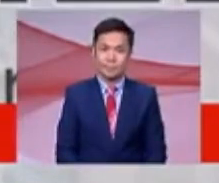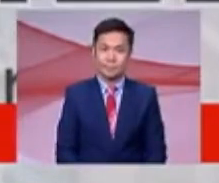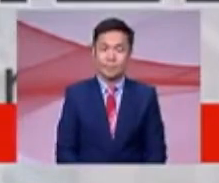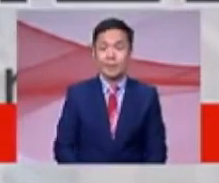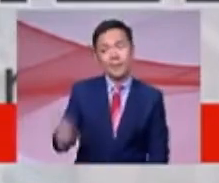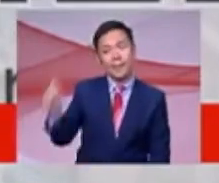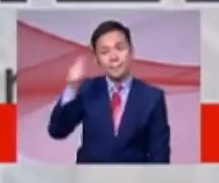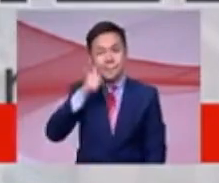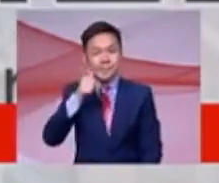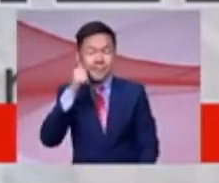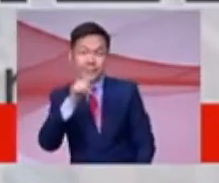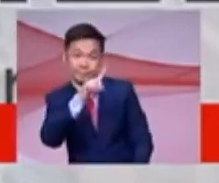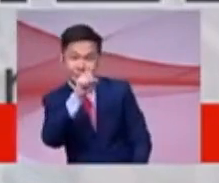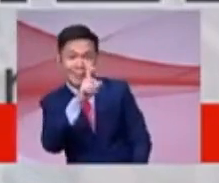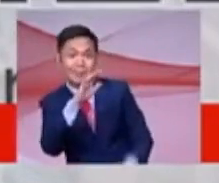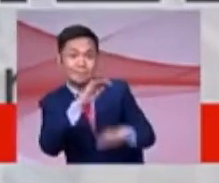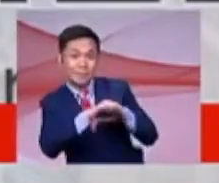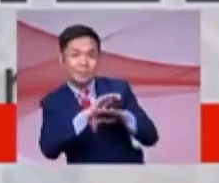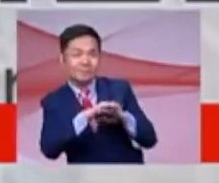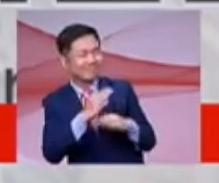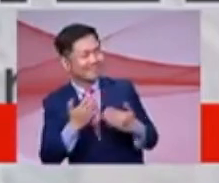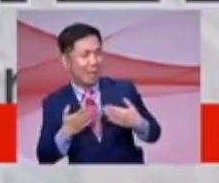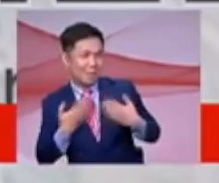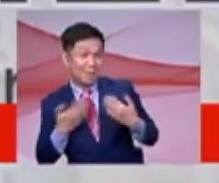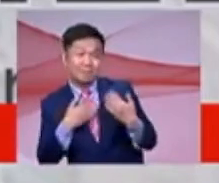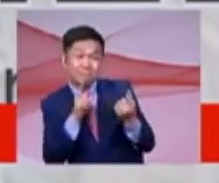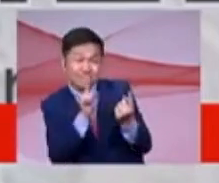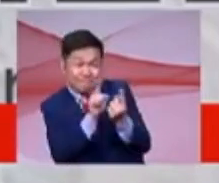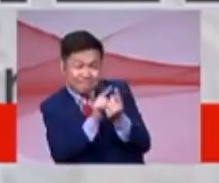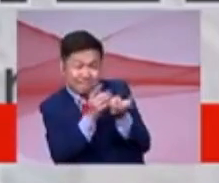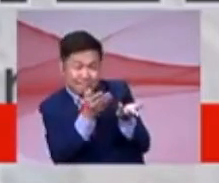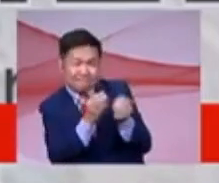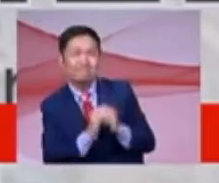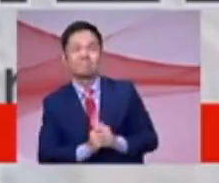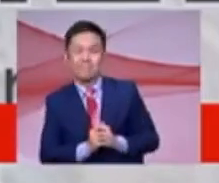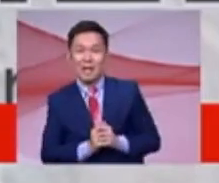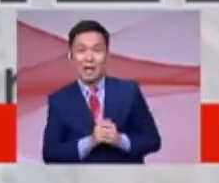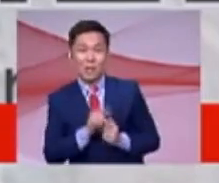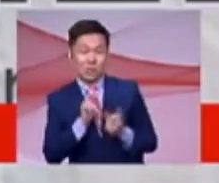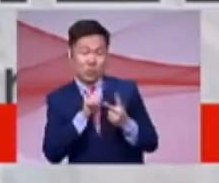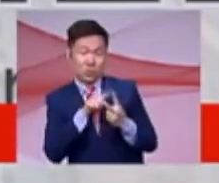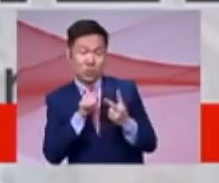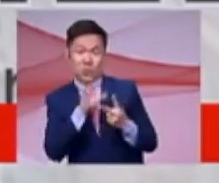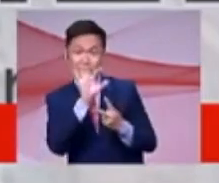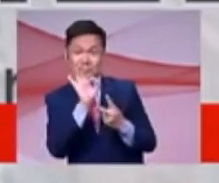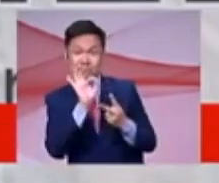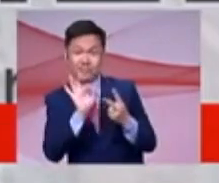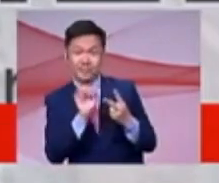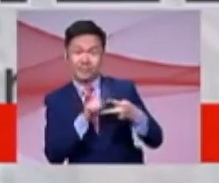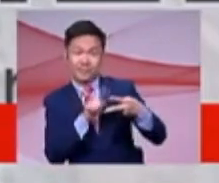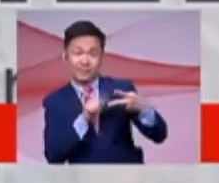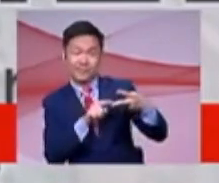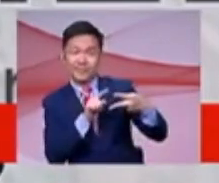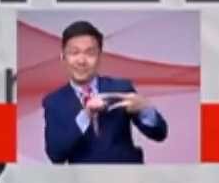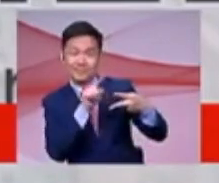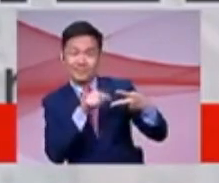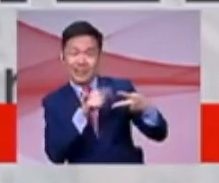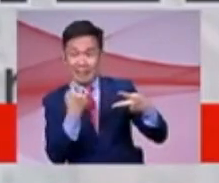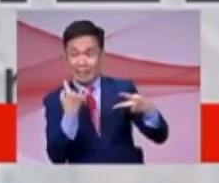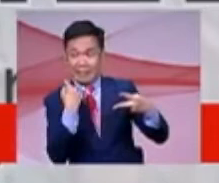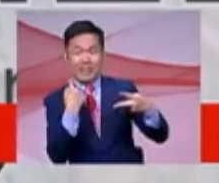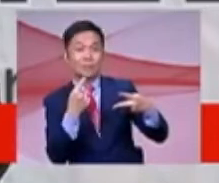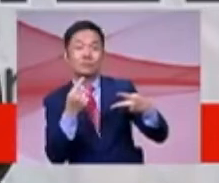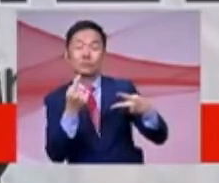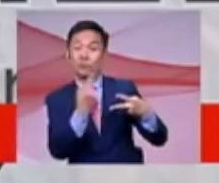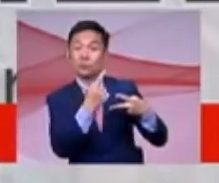Good evening, Dr. Hisham. Nice to see you again. I have two questions today. The first question is on what you said earlier